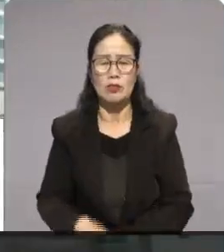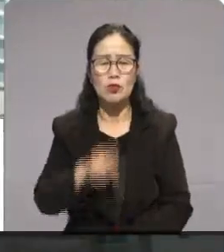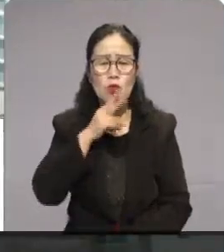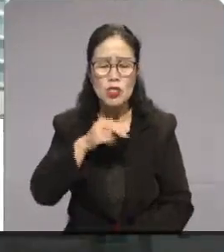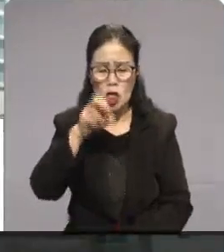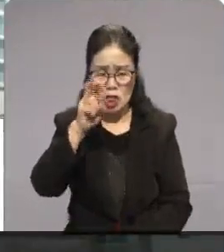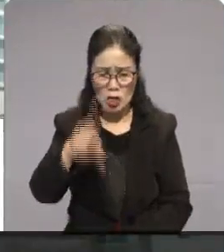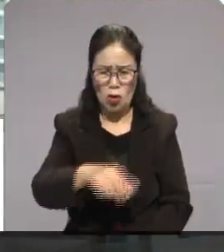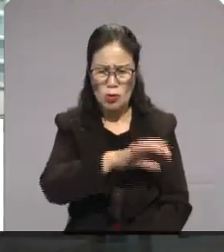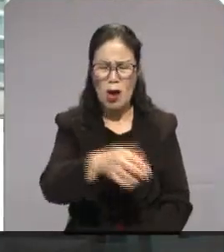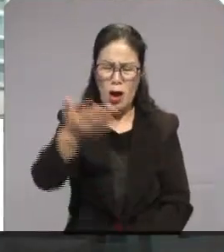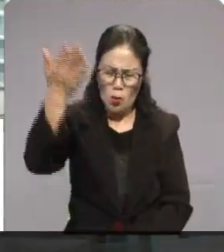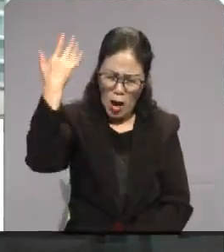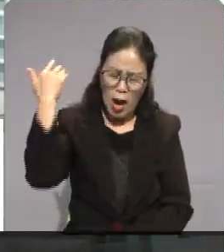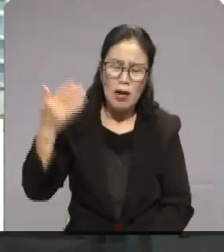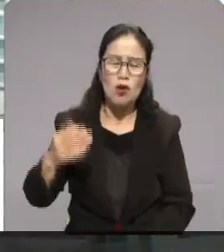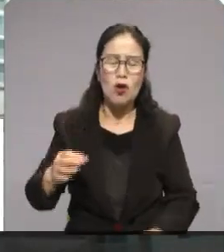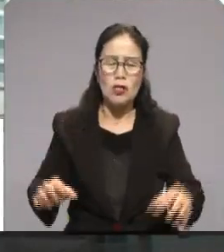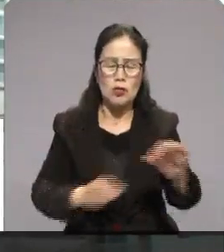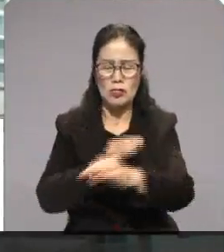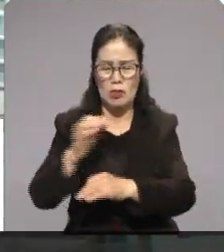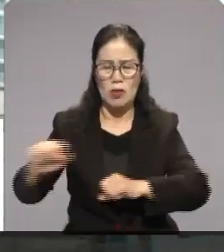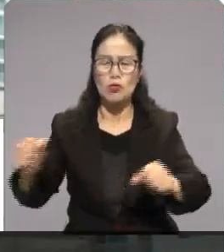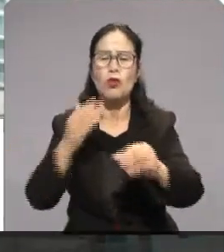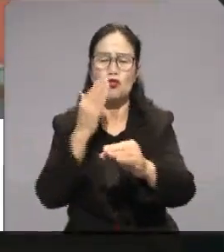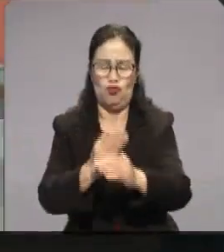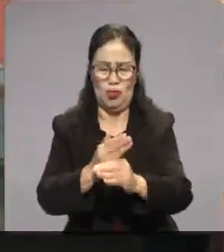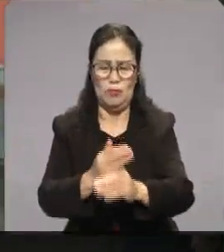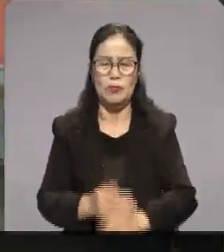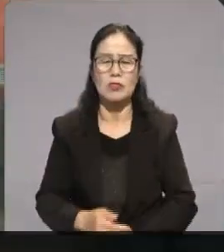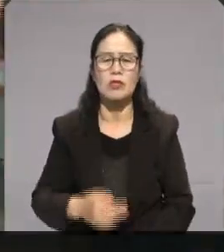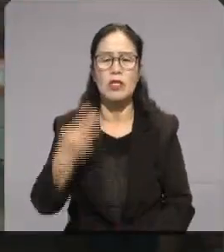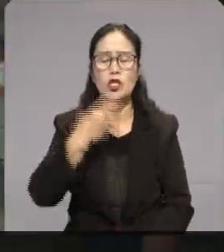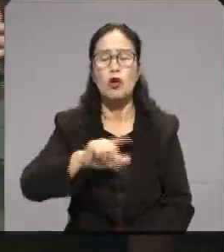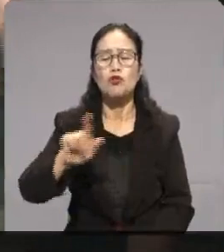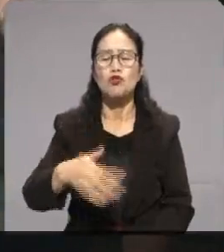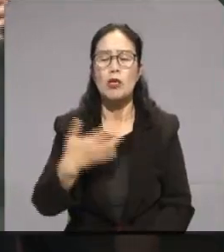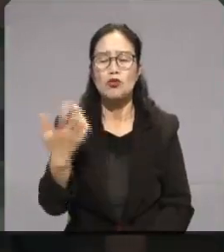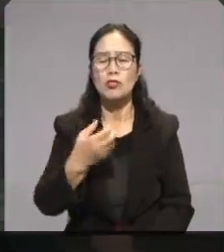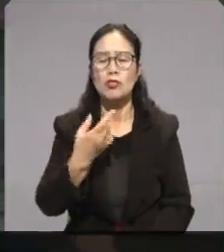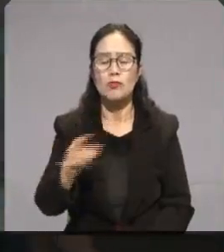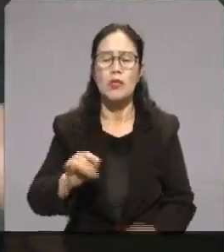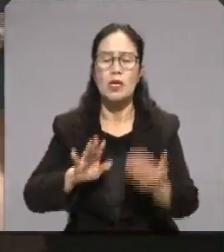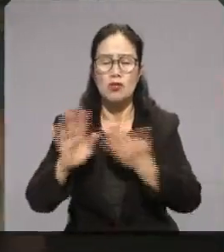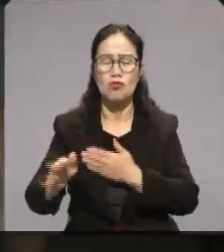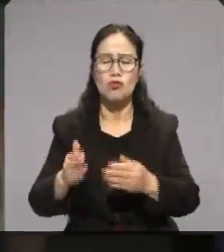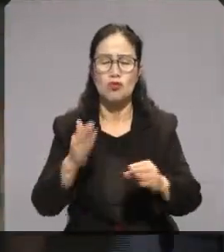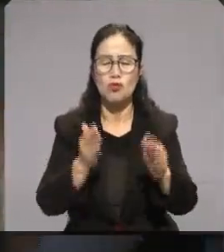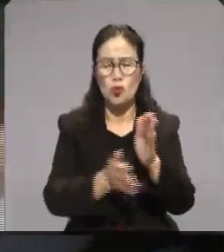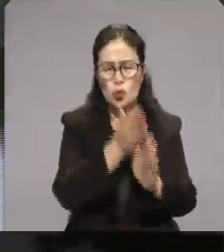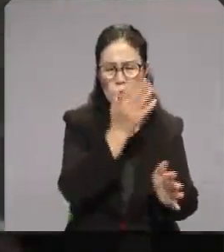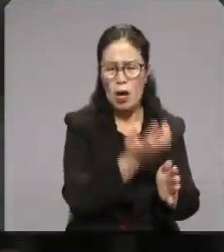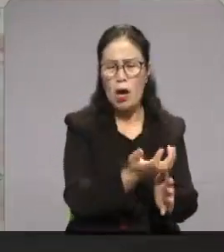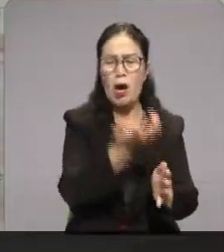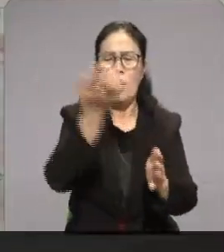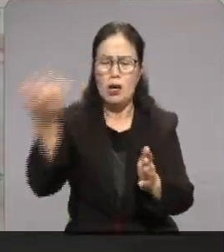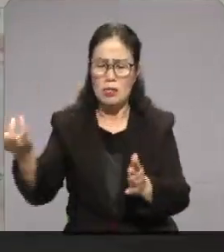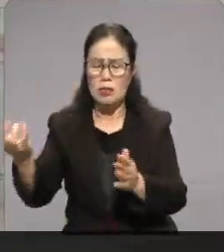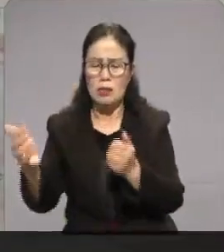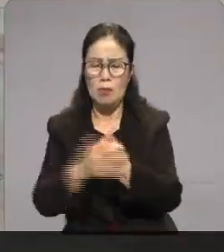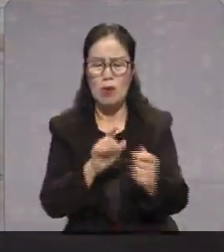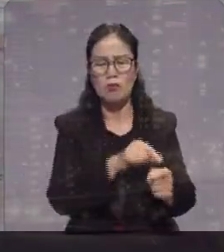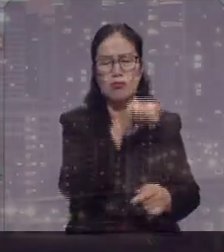주변은 과거 인천 경제 활동의 중심지였지만 1990년대 이후 도시 중심축에 이동으로 침체를 겪고